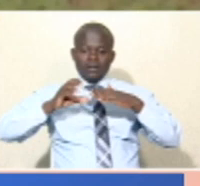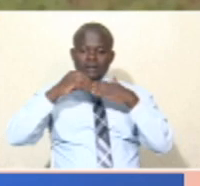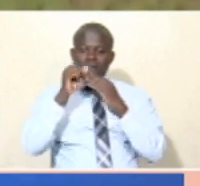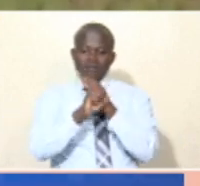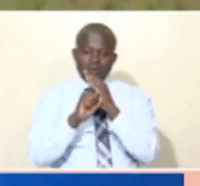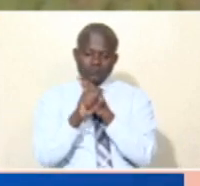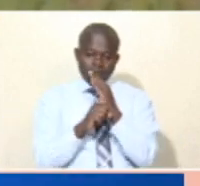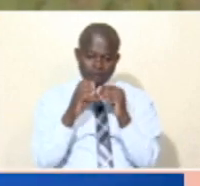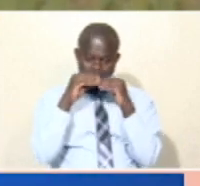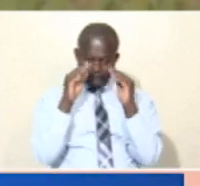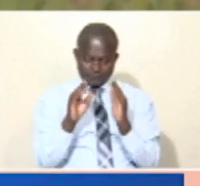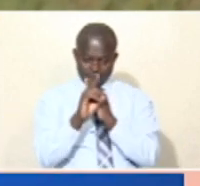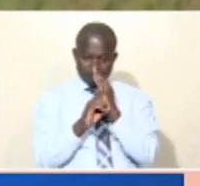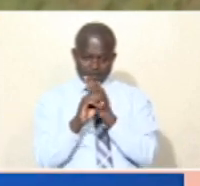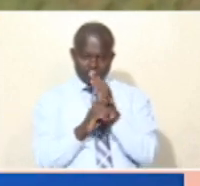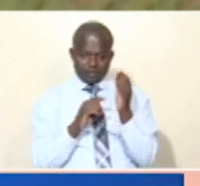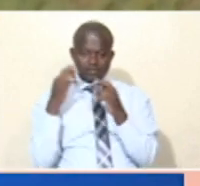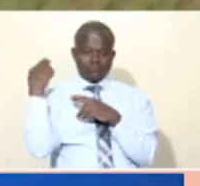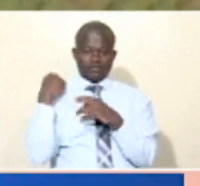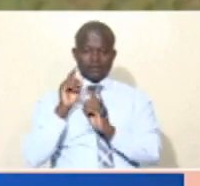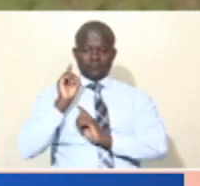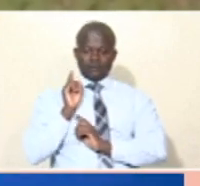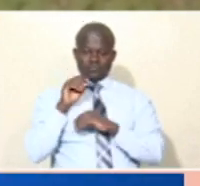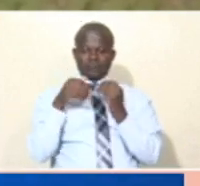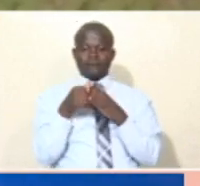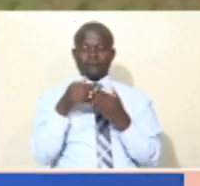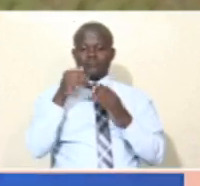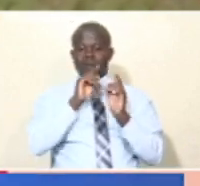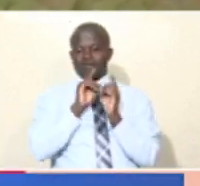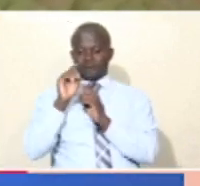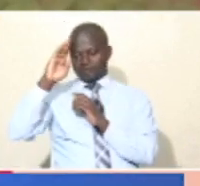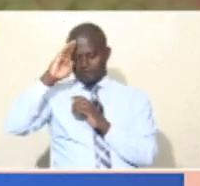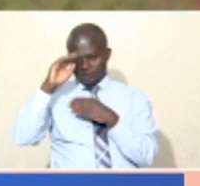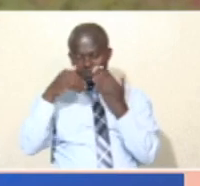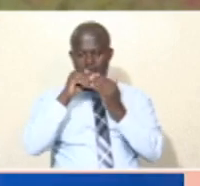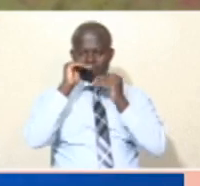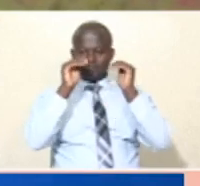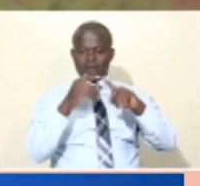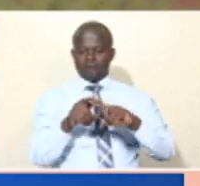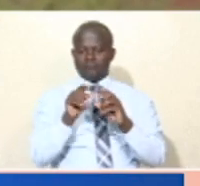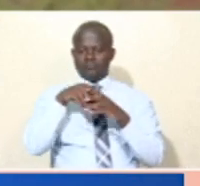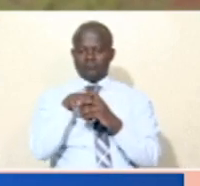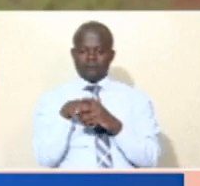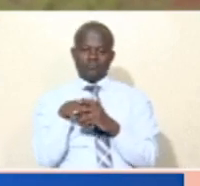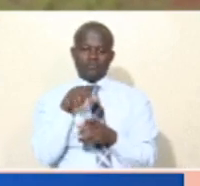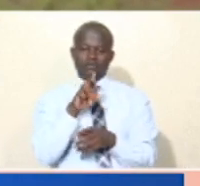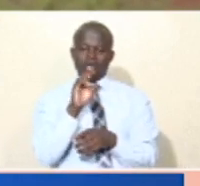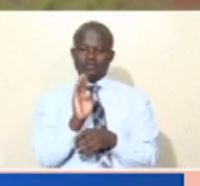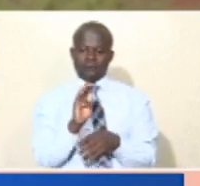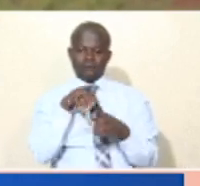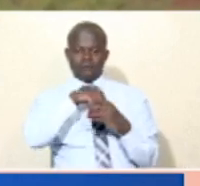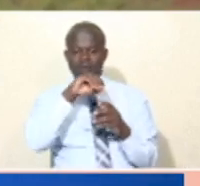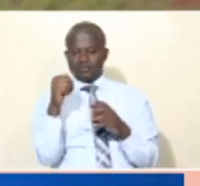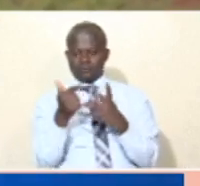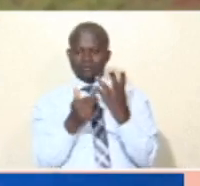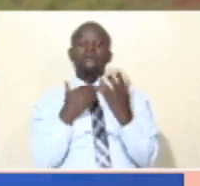b'imirenge, abayobozi b'uturere, abashinzwe umutekano yaba ingabo na polisi, ndetse n'inzego zitandukanye zirimo nk'iz'ubugenzacyaha. Mu kindi kintu